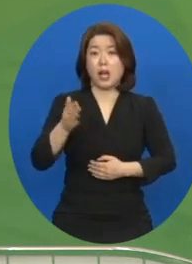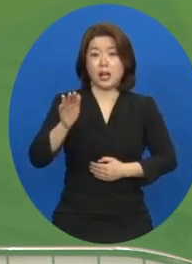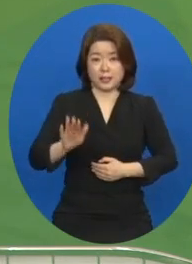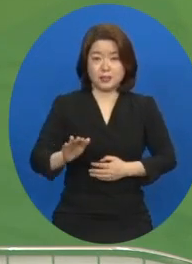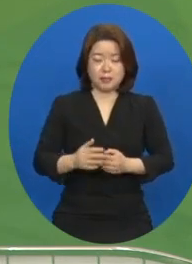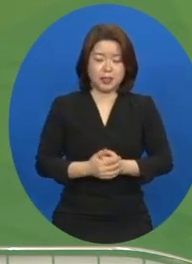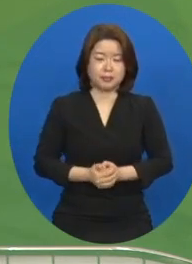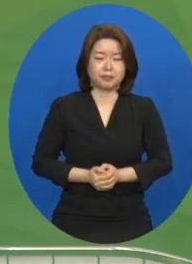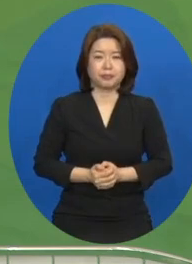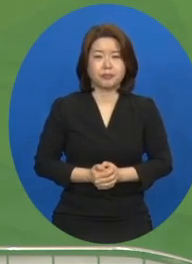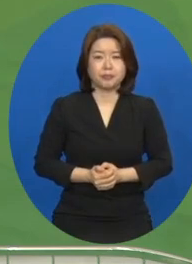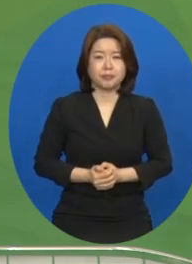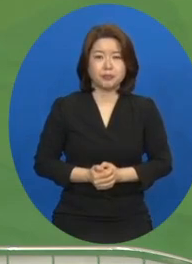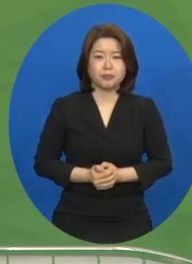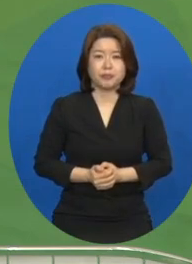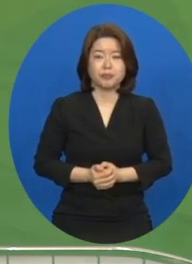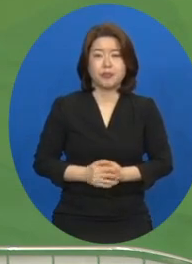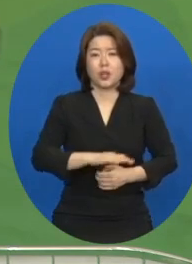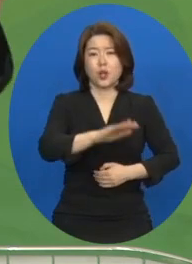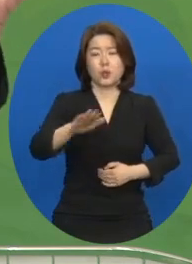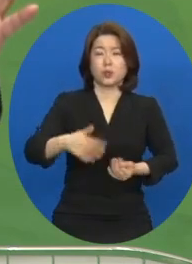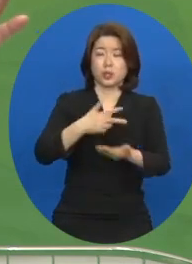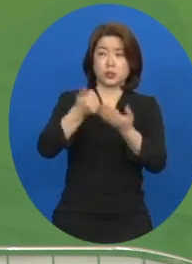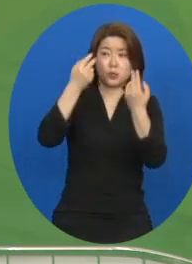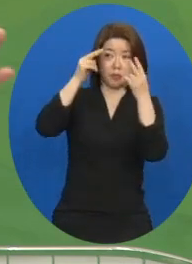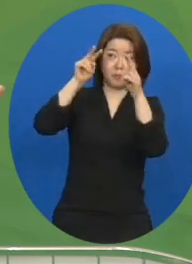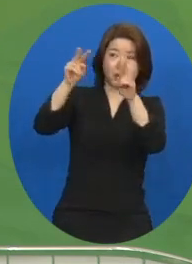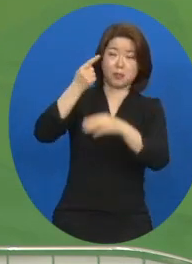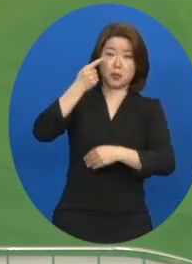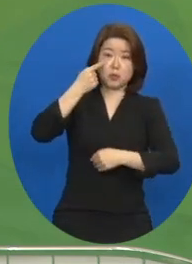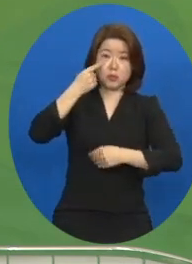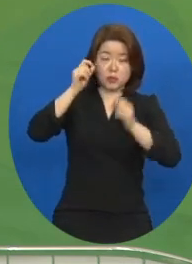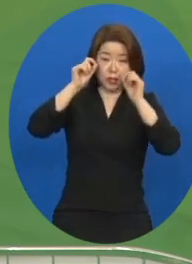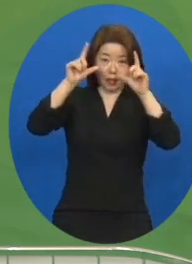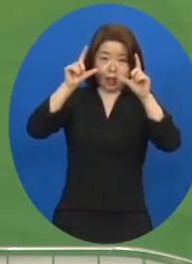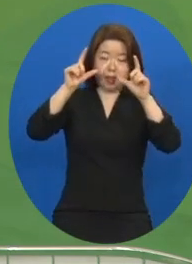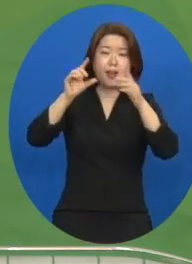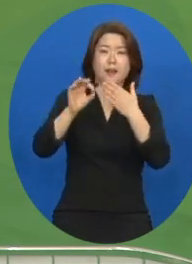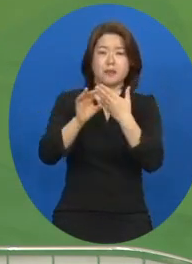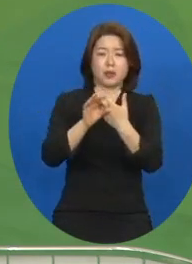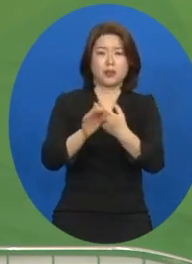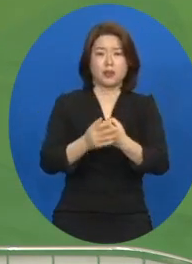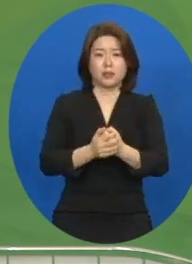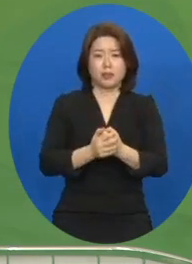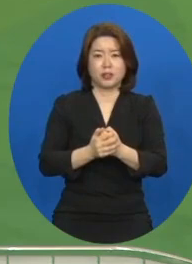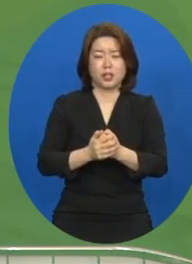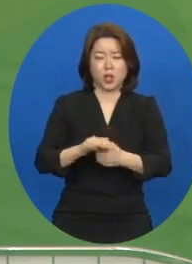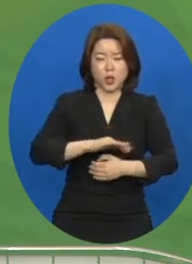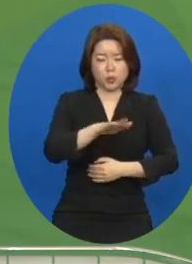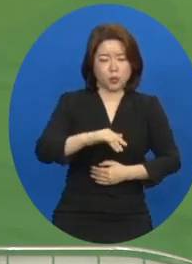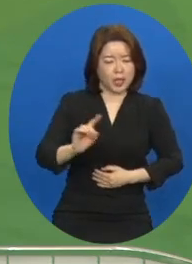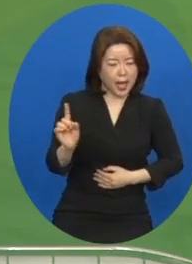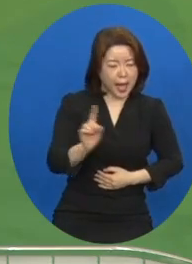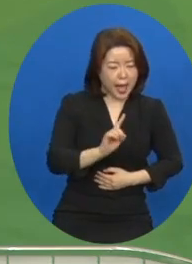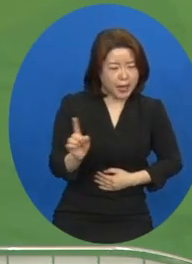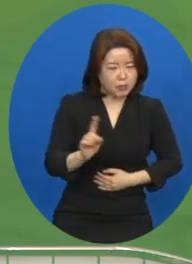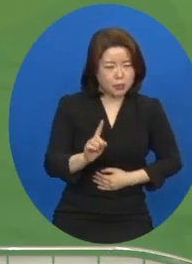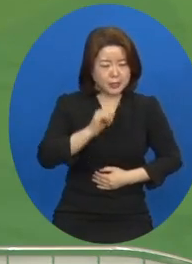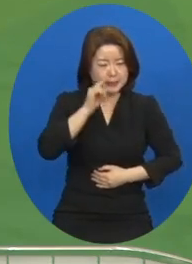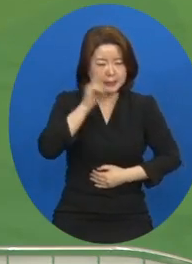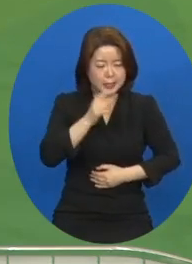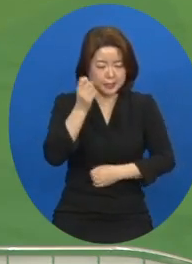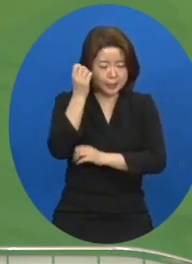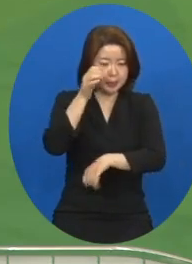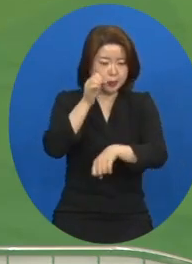여러분, 우리가 주님을 바라보는 눈이 뜨이면 우리가 아무리 악한 본성을 가지고